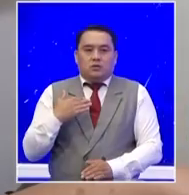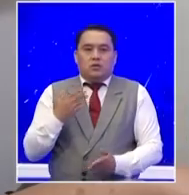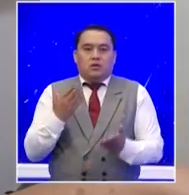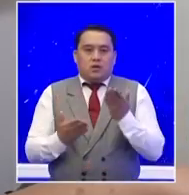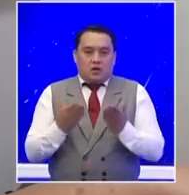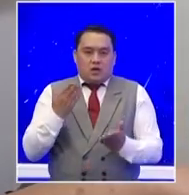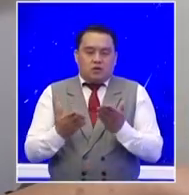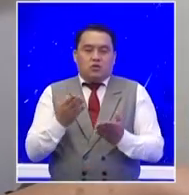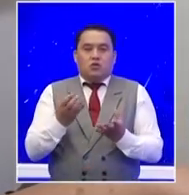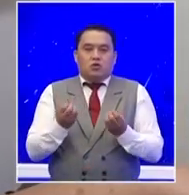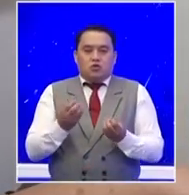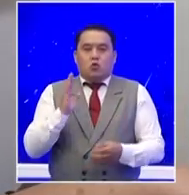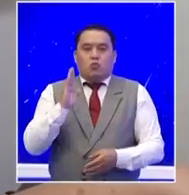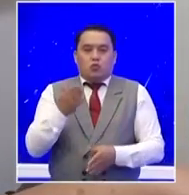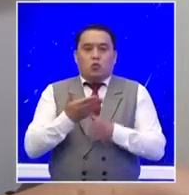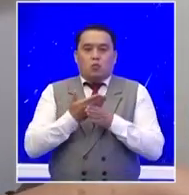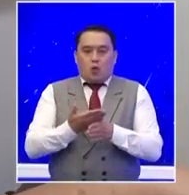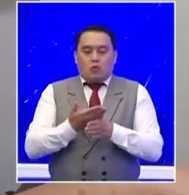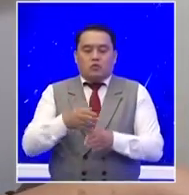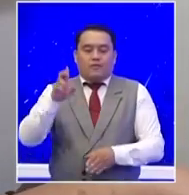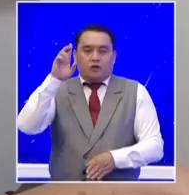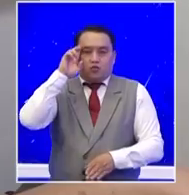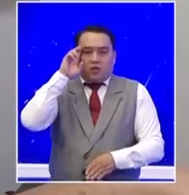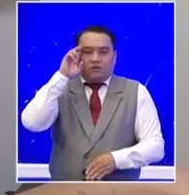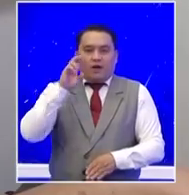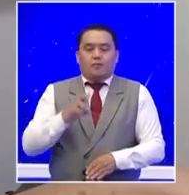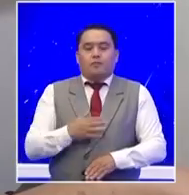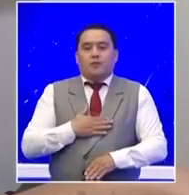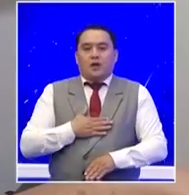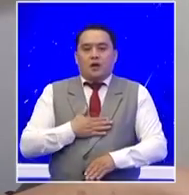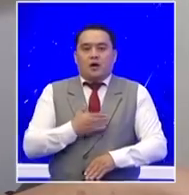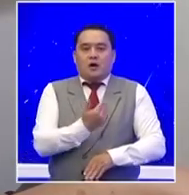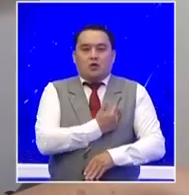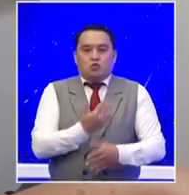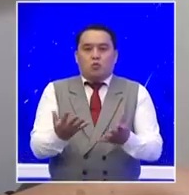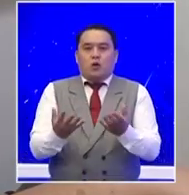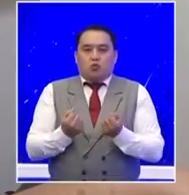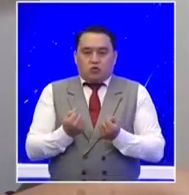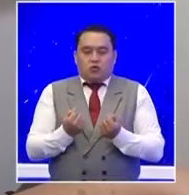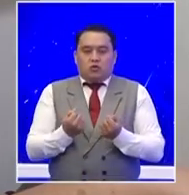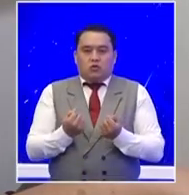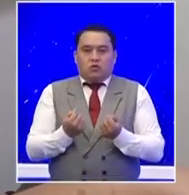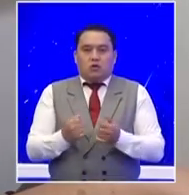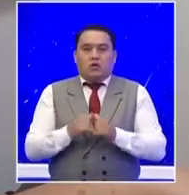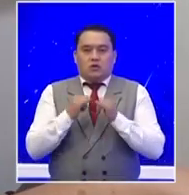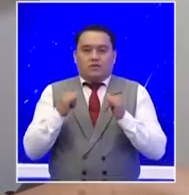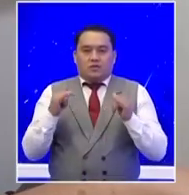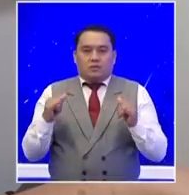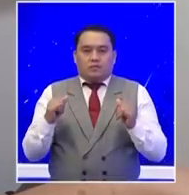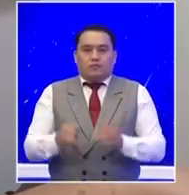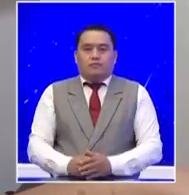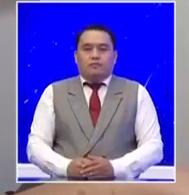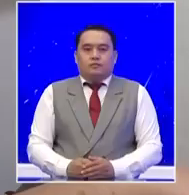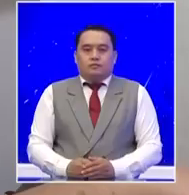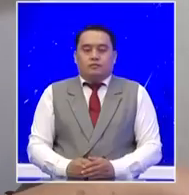Если еще будет помощь от государства, хочу получить это развитие.